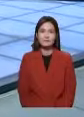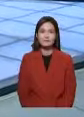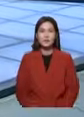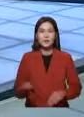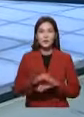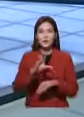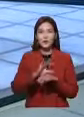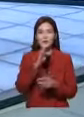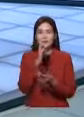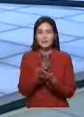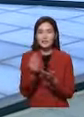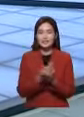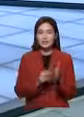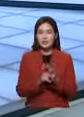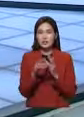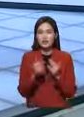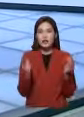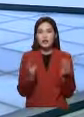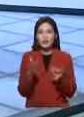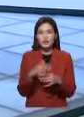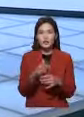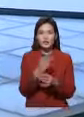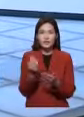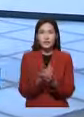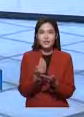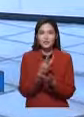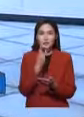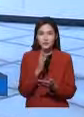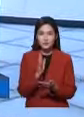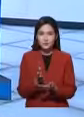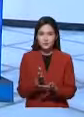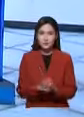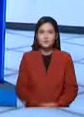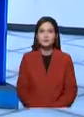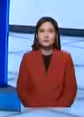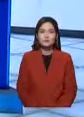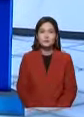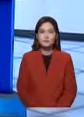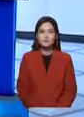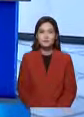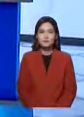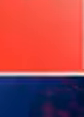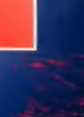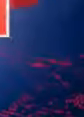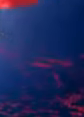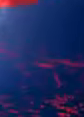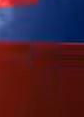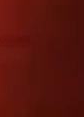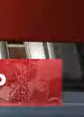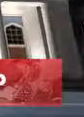Арма көрермен, телеэфирде Астана тайым, студияда мен Бекболат Сату, сурда аудармашы Айсұлу Баяндинқызы. Бүгін көретіндеріңіз.